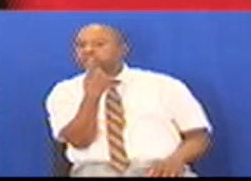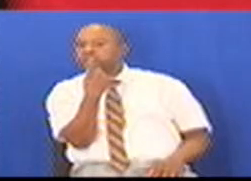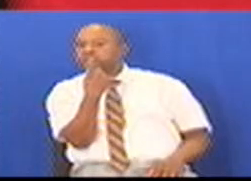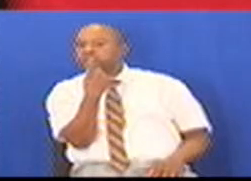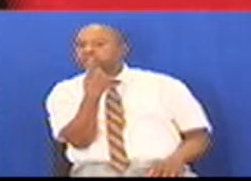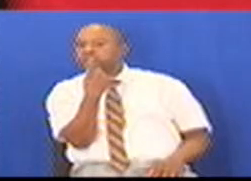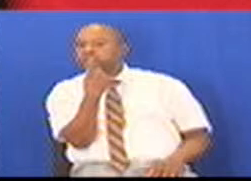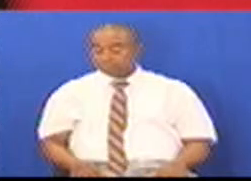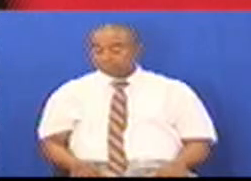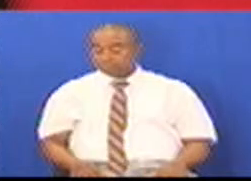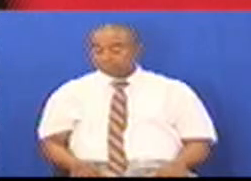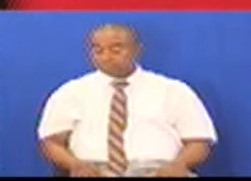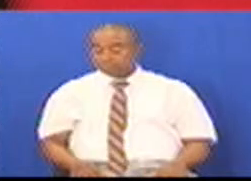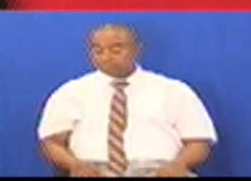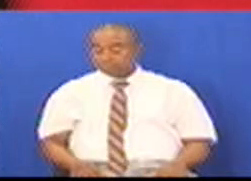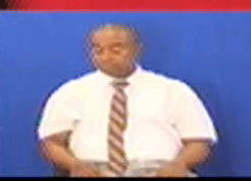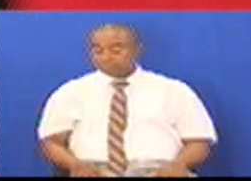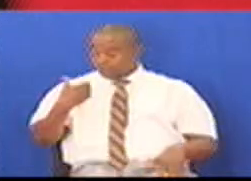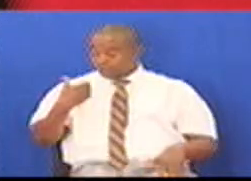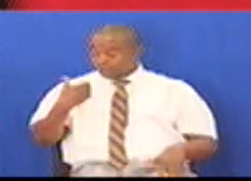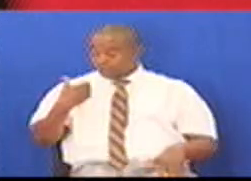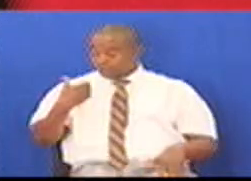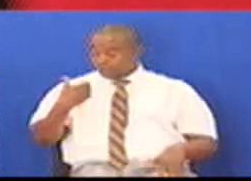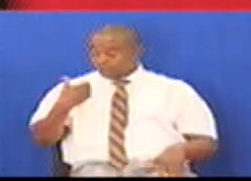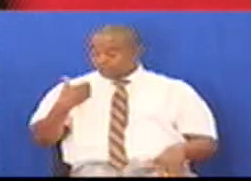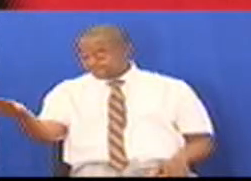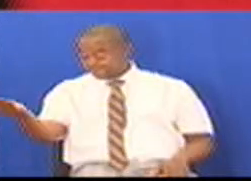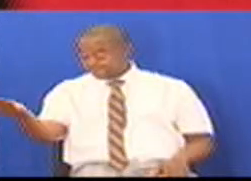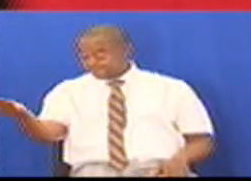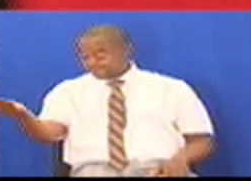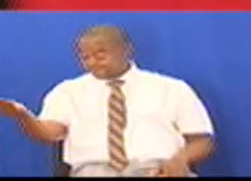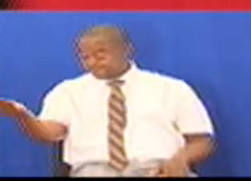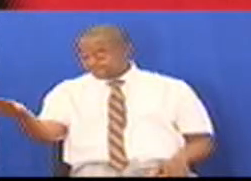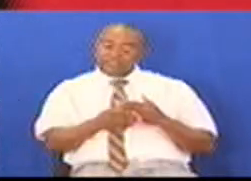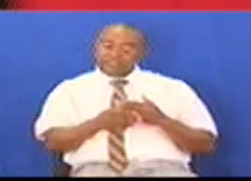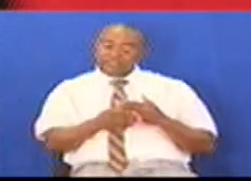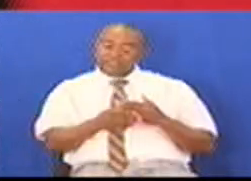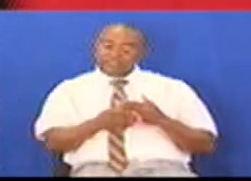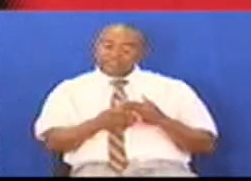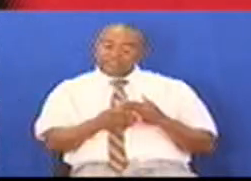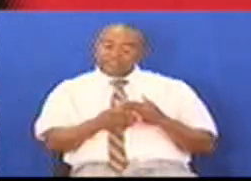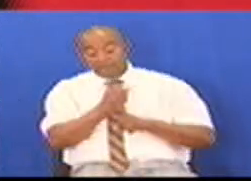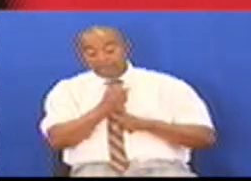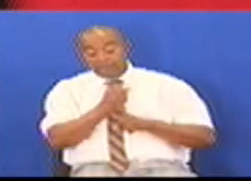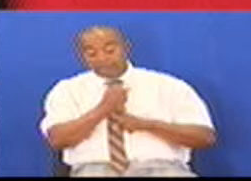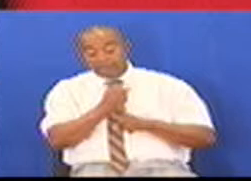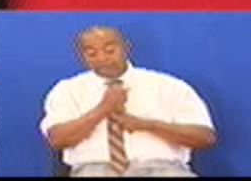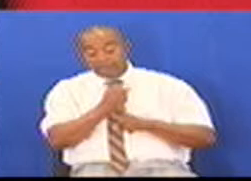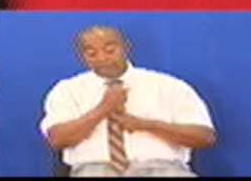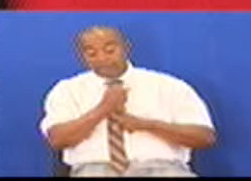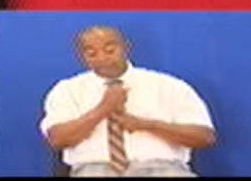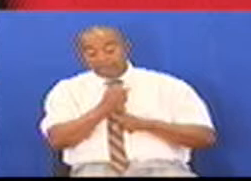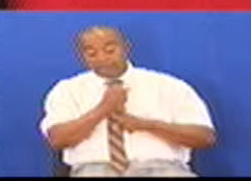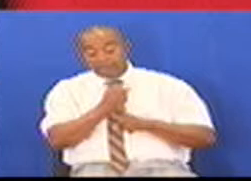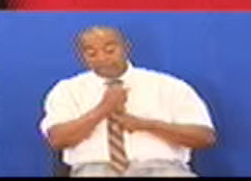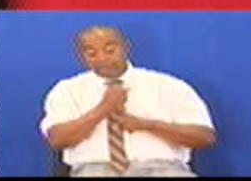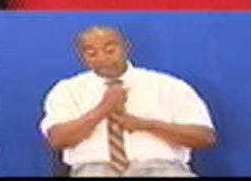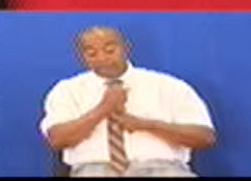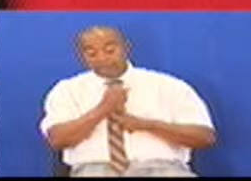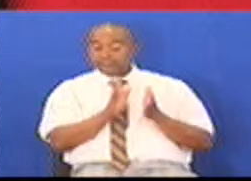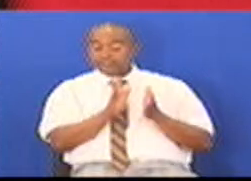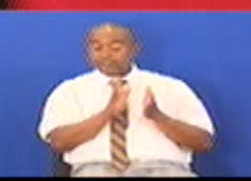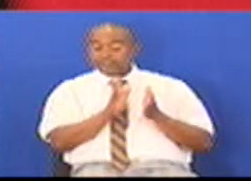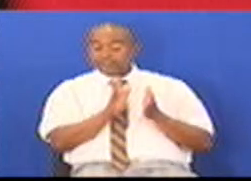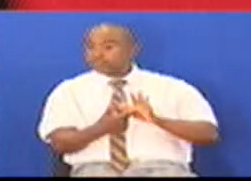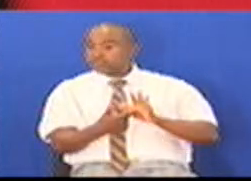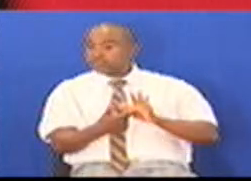Mheshimiwa Spika, sura ya budget kwa mwaka 2020-21 ikilinganishwa na budget ya mwaka 2019-20 inaonyesha kuwa